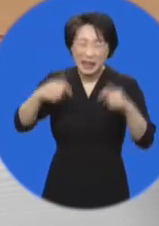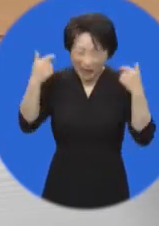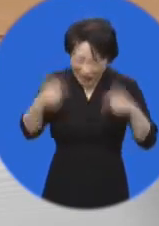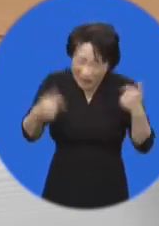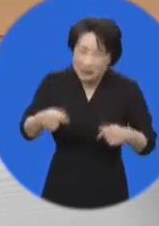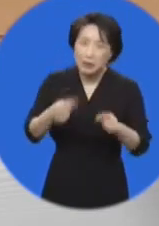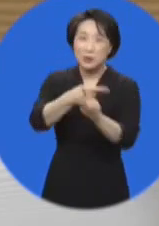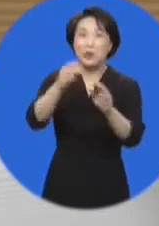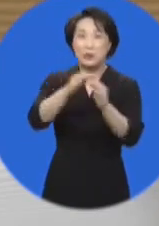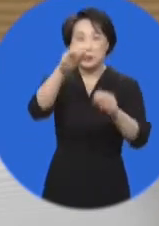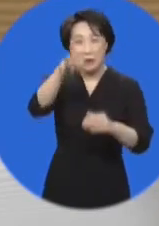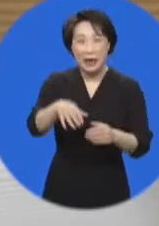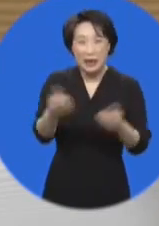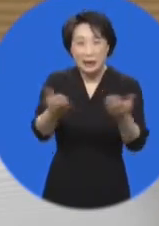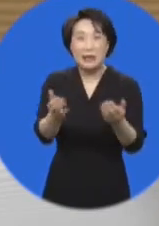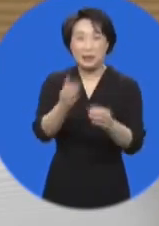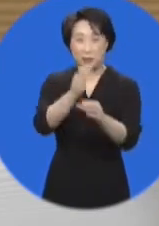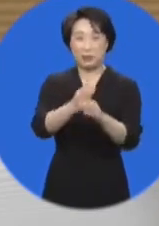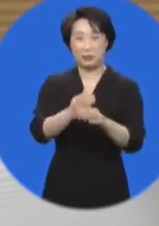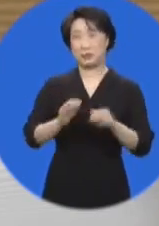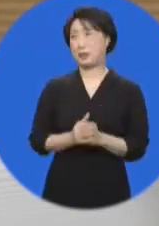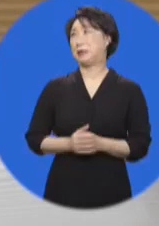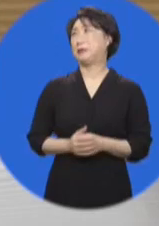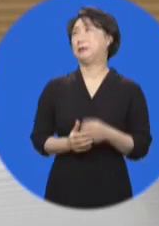항상 일하고 있어요. 일주일에